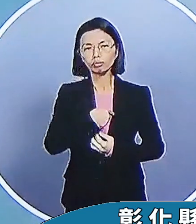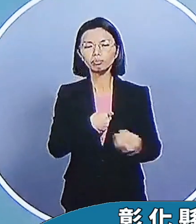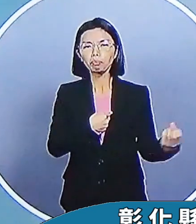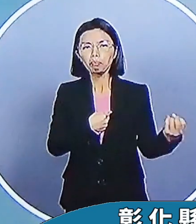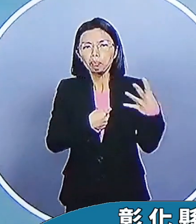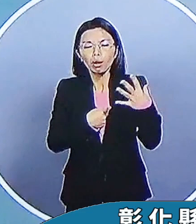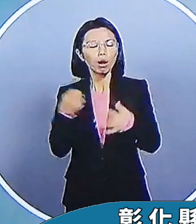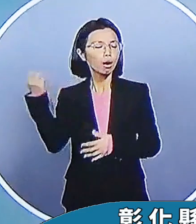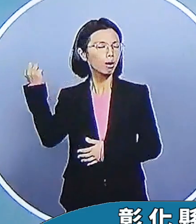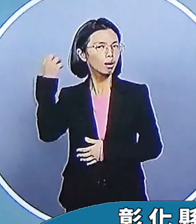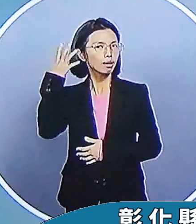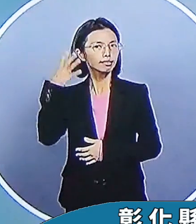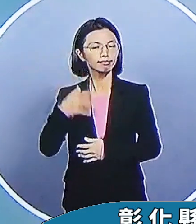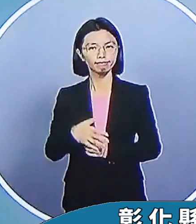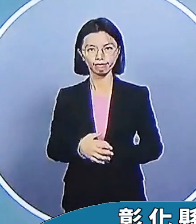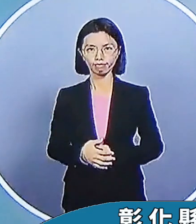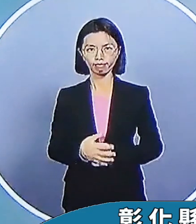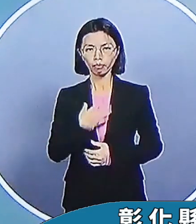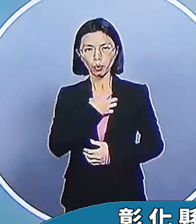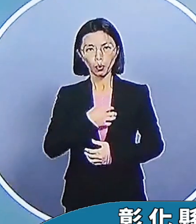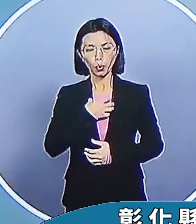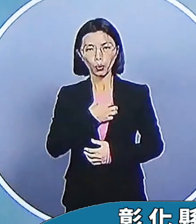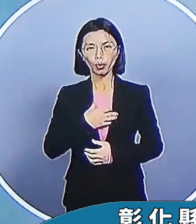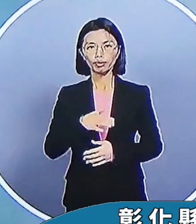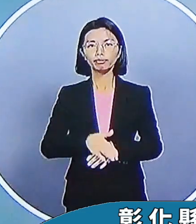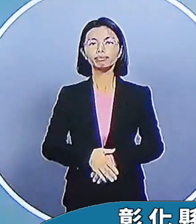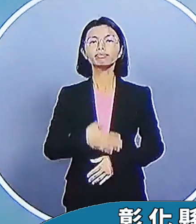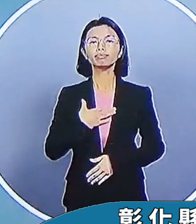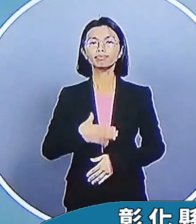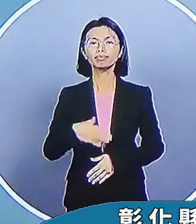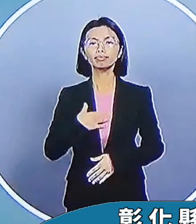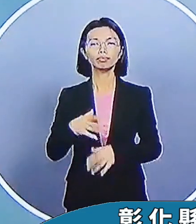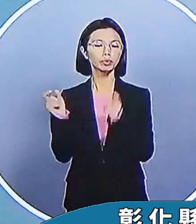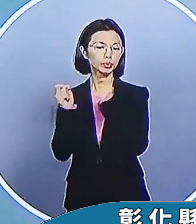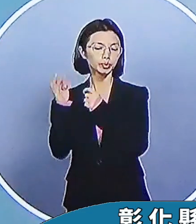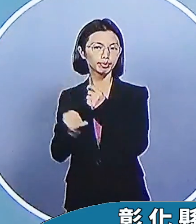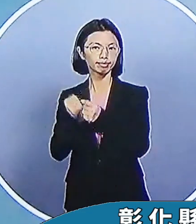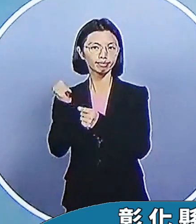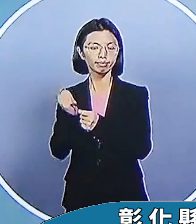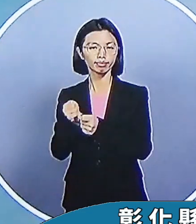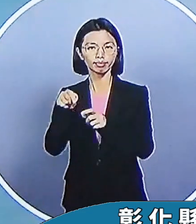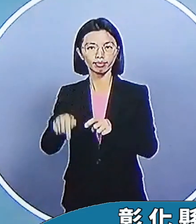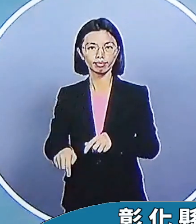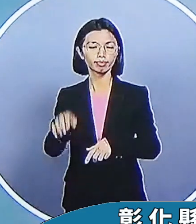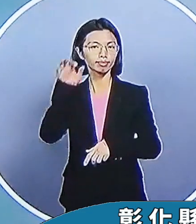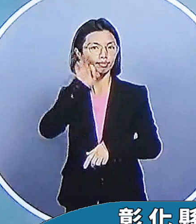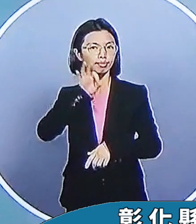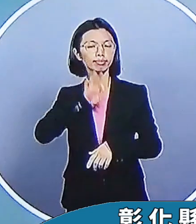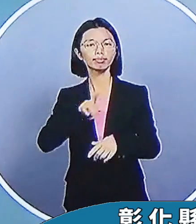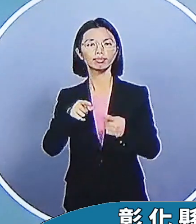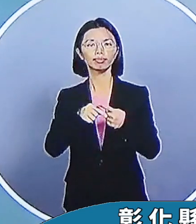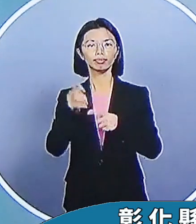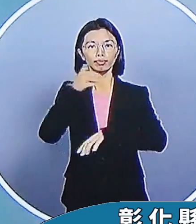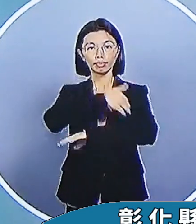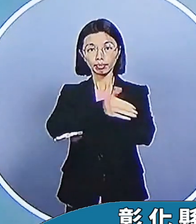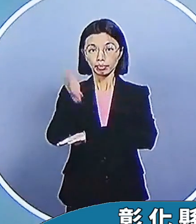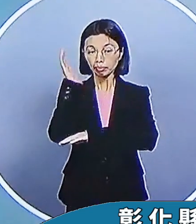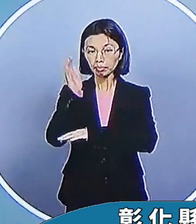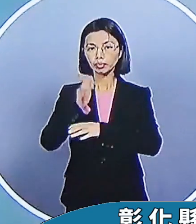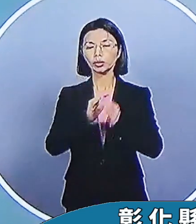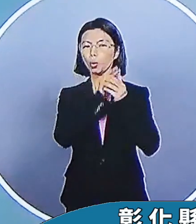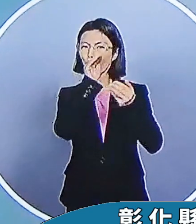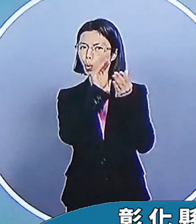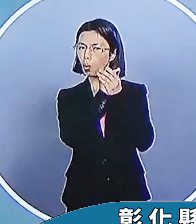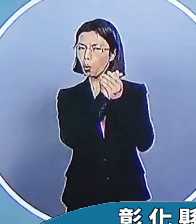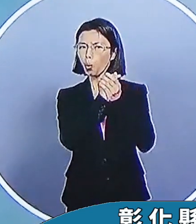咱乡亲的这个抱怨。我嘛知影讲，这几年内底，彰化无论是关键流标，